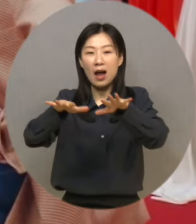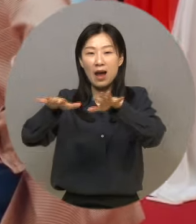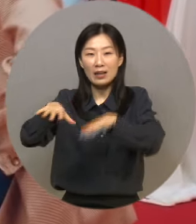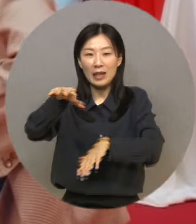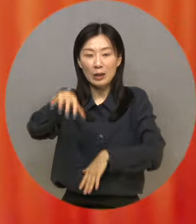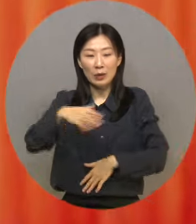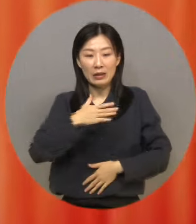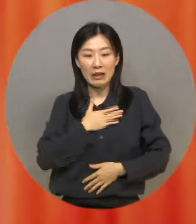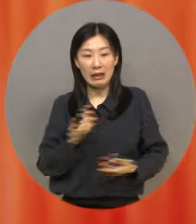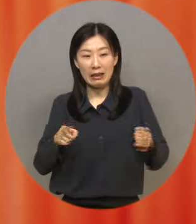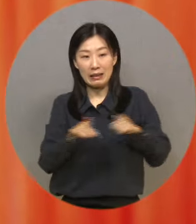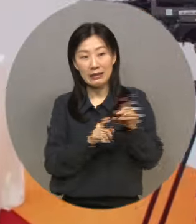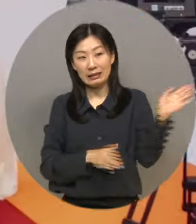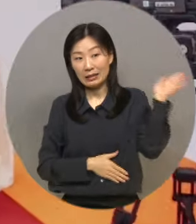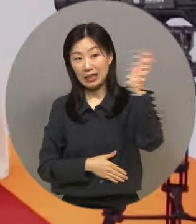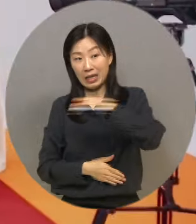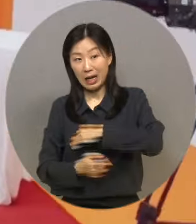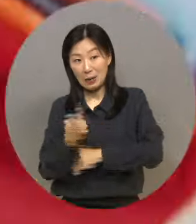나랑 같이 가볼래